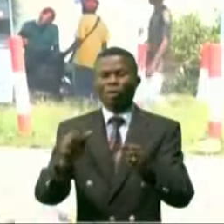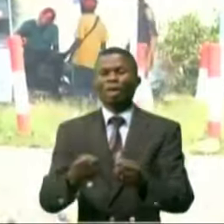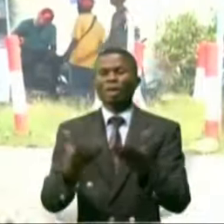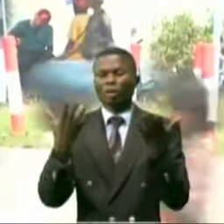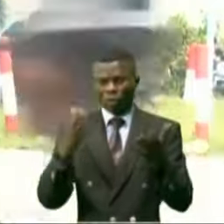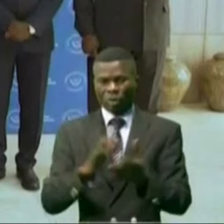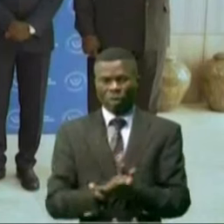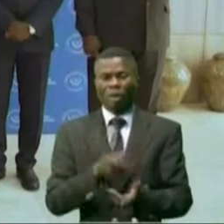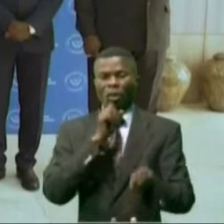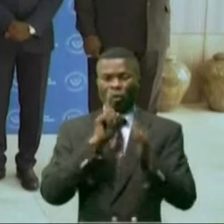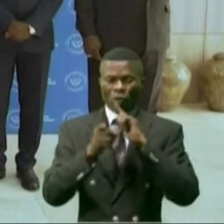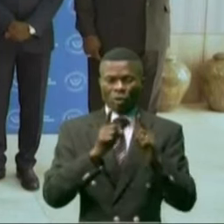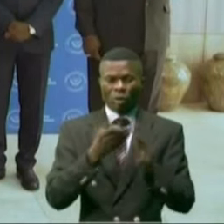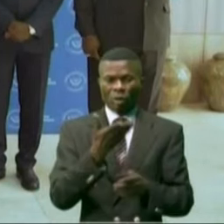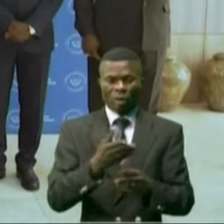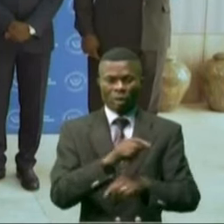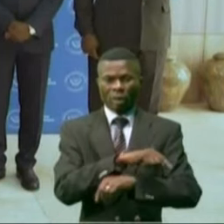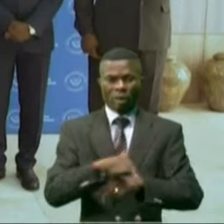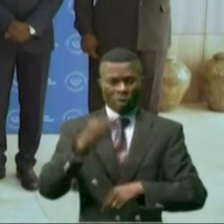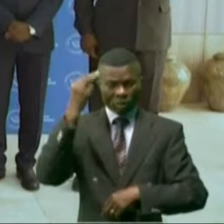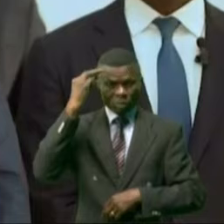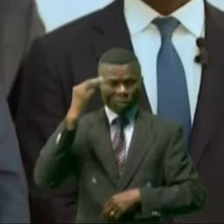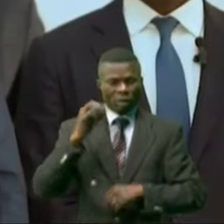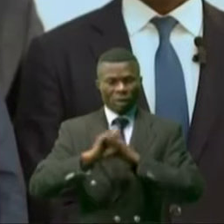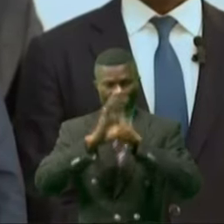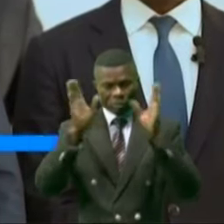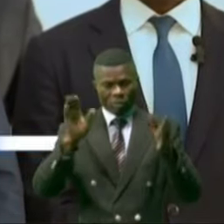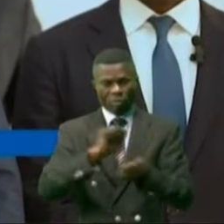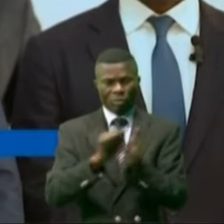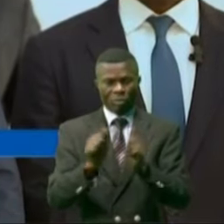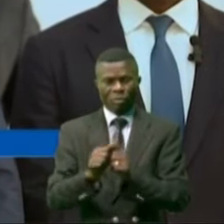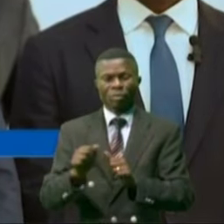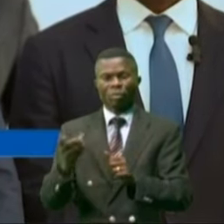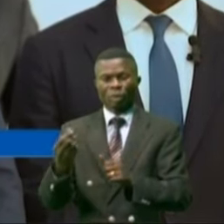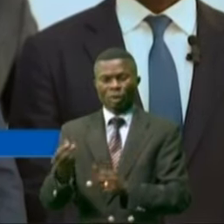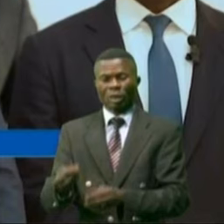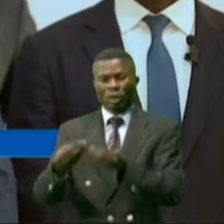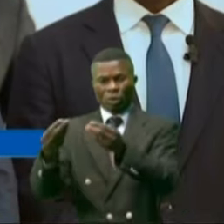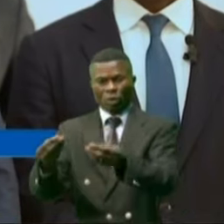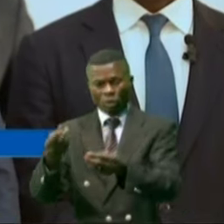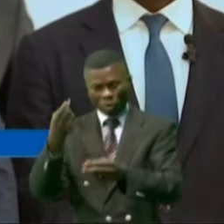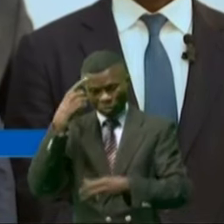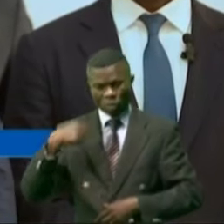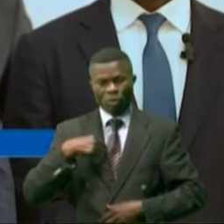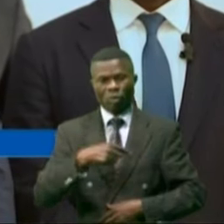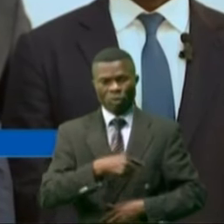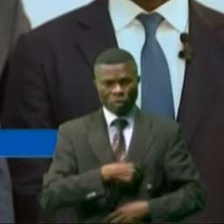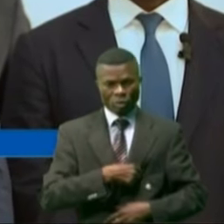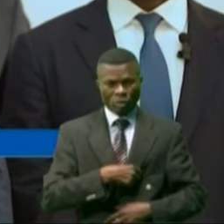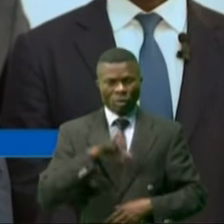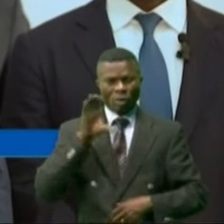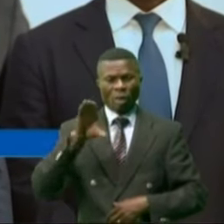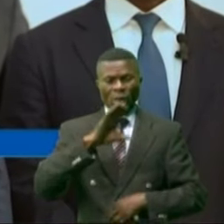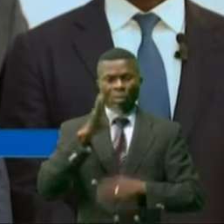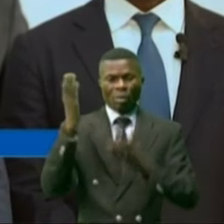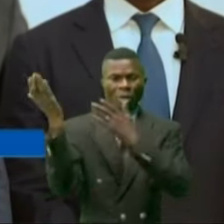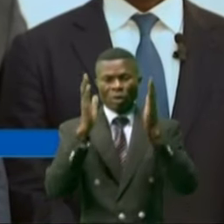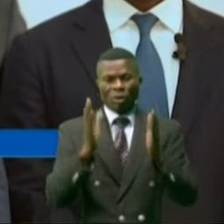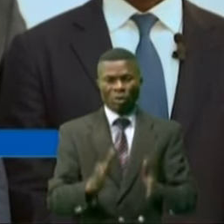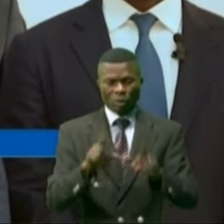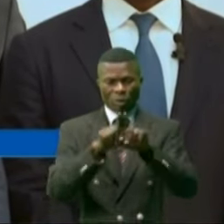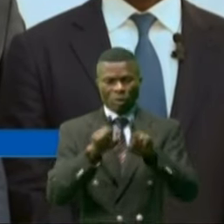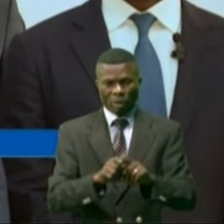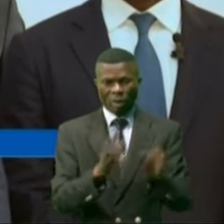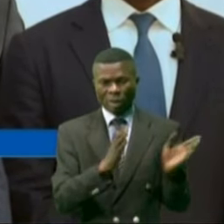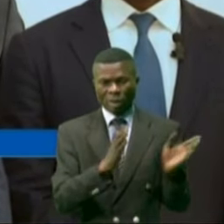avons abordé la problématique des lignes de crédit qui ont été ouvertes au niveau des banques commerciales, et envisager